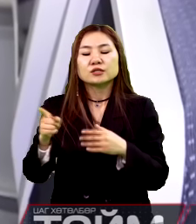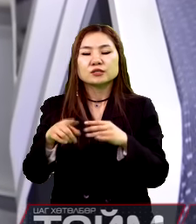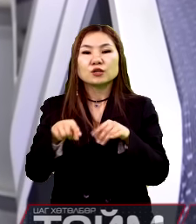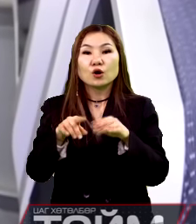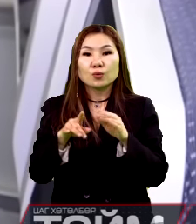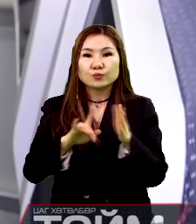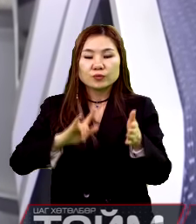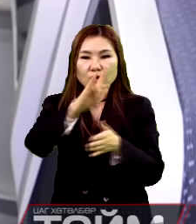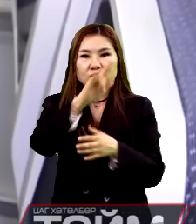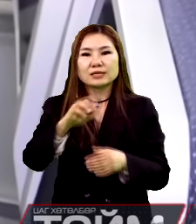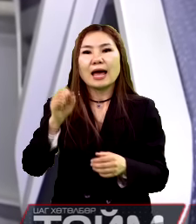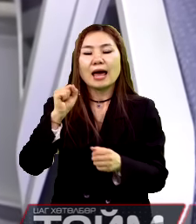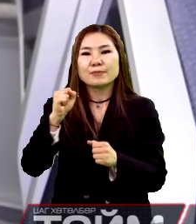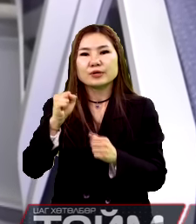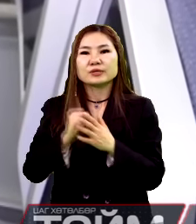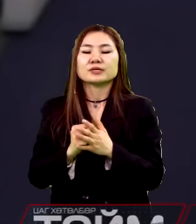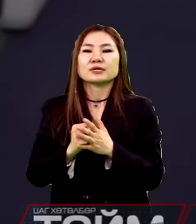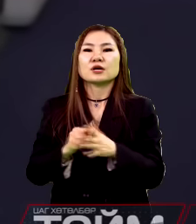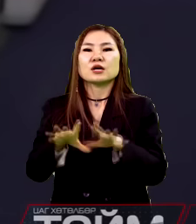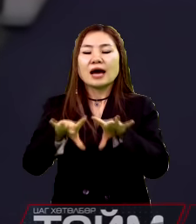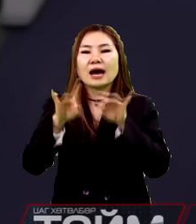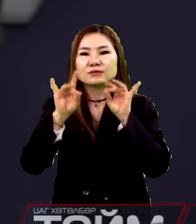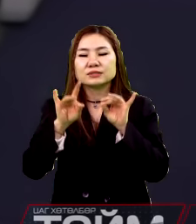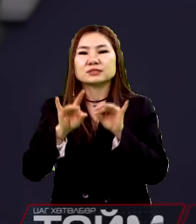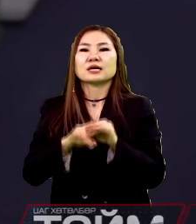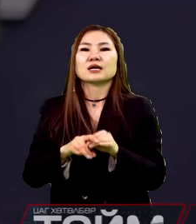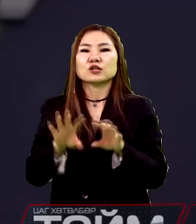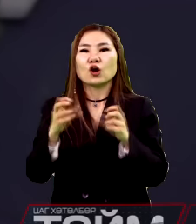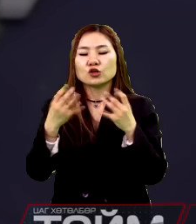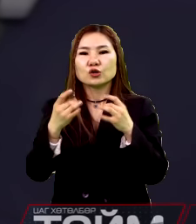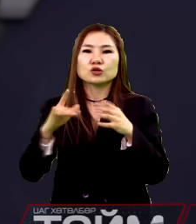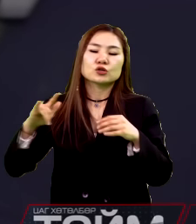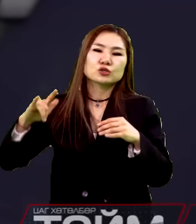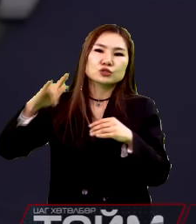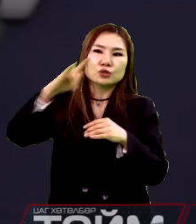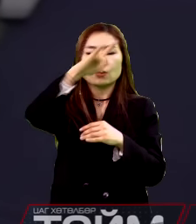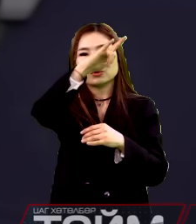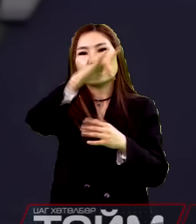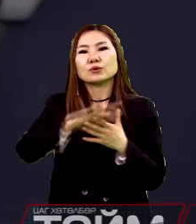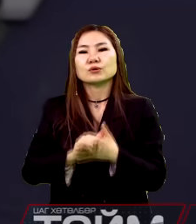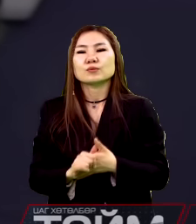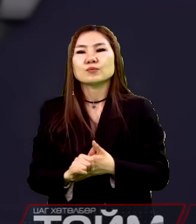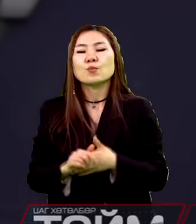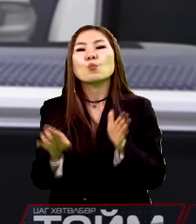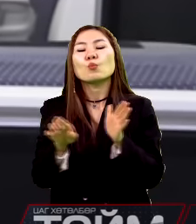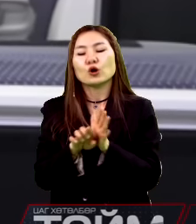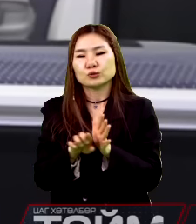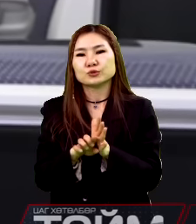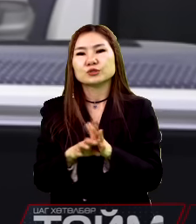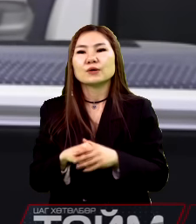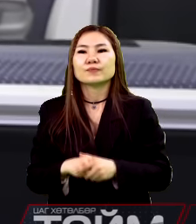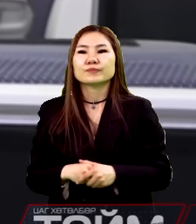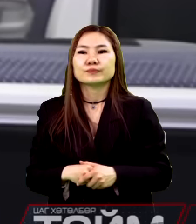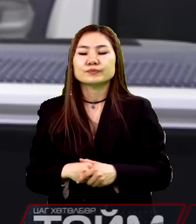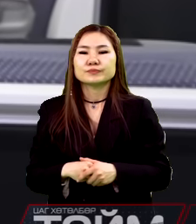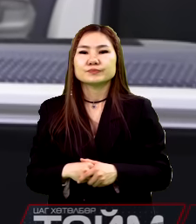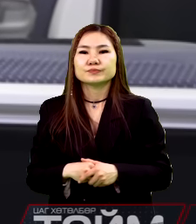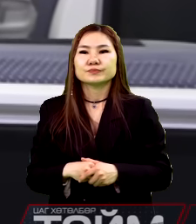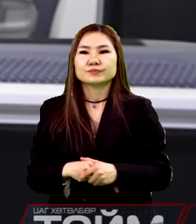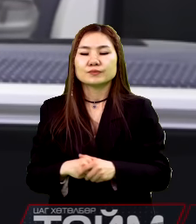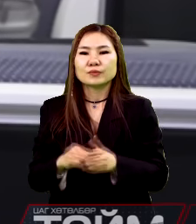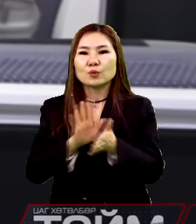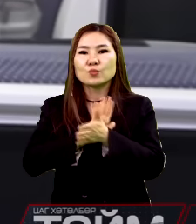бол Америкийн нэгдсэн улс Канаад, Австрали гэдэг их ийм холын одоо нислэгүүдийг тэр алгасан нислэгүүд шууд үйлдэх тийм ээ.